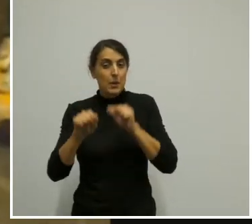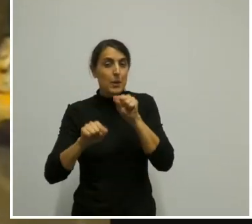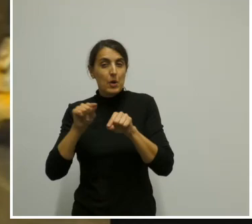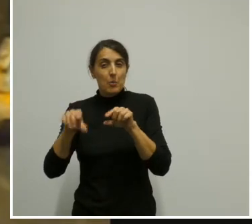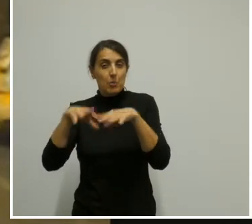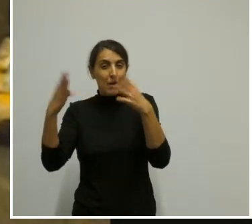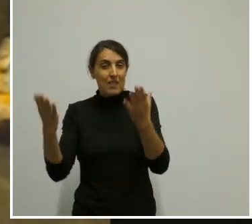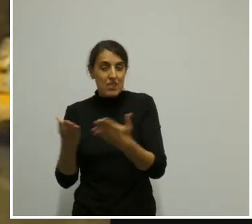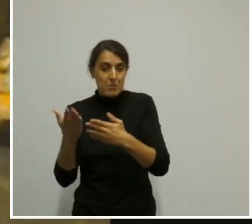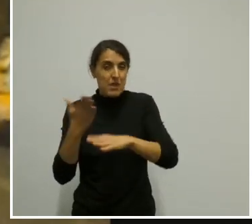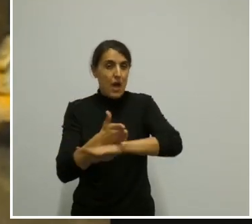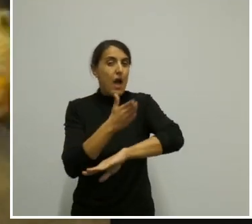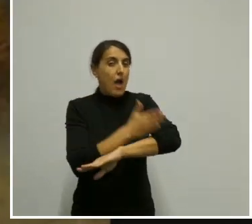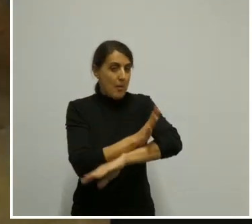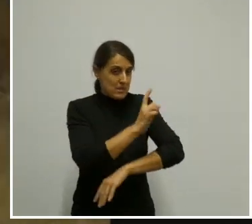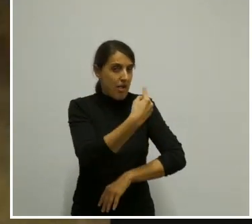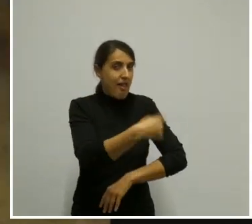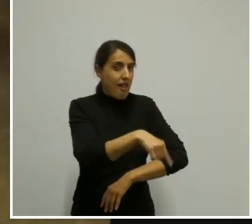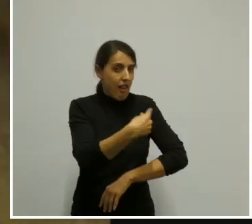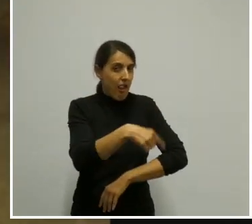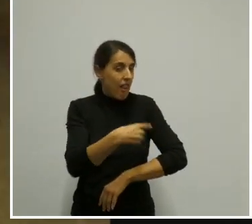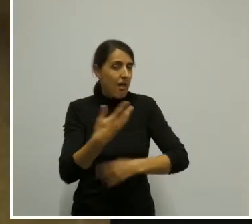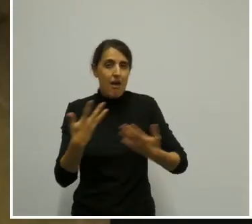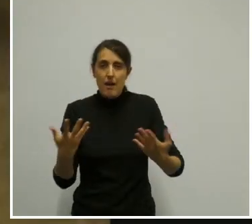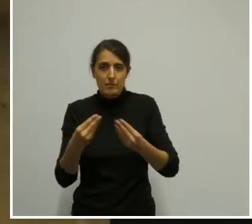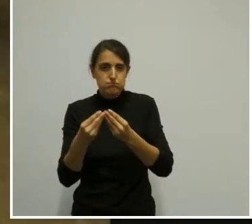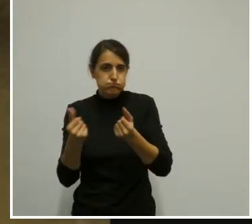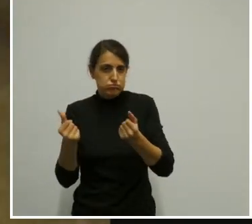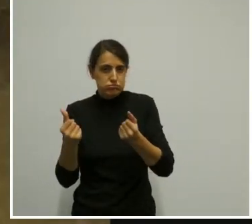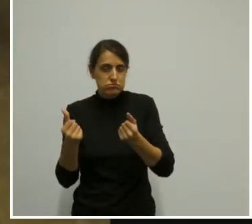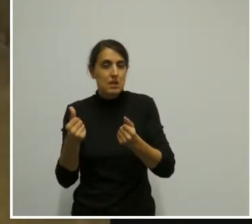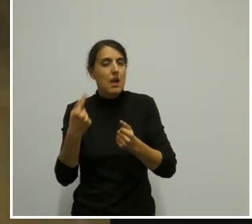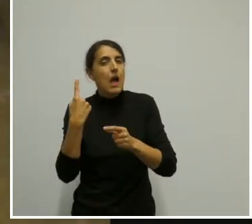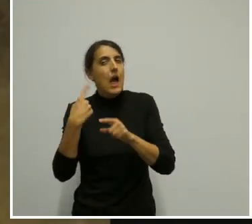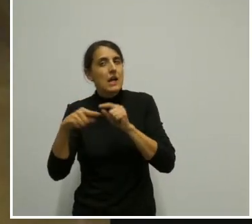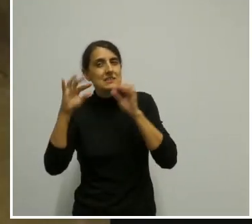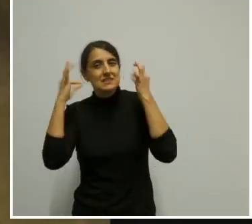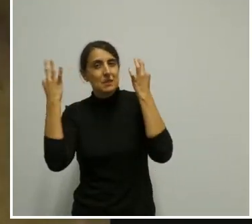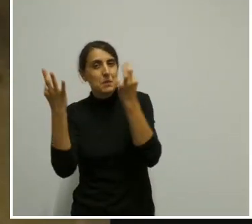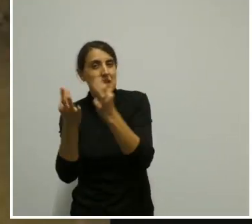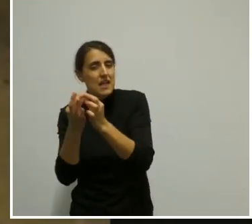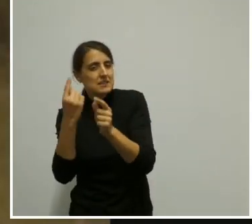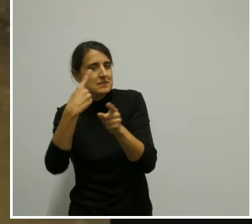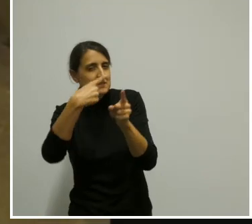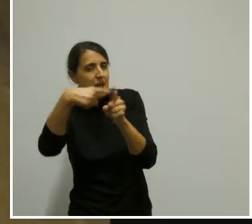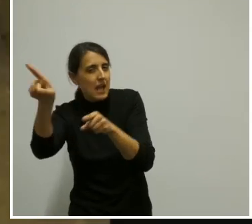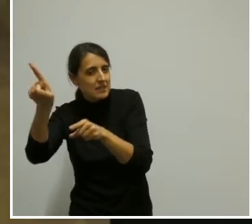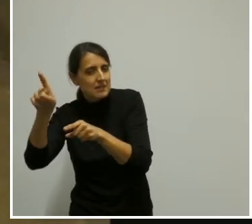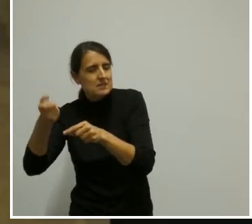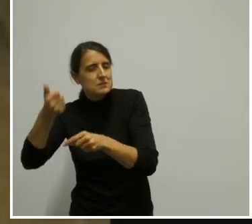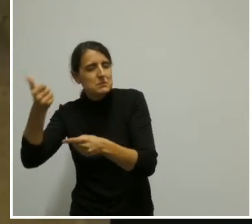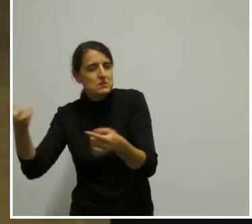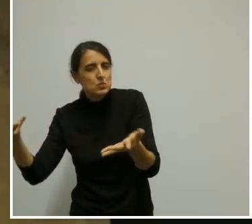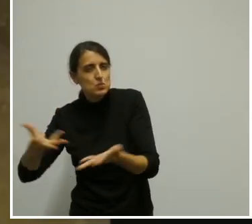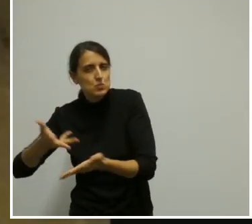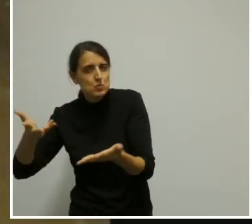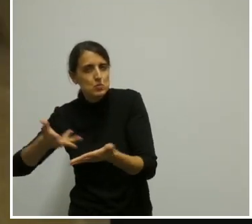que hi havia, però ara hi ha moltes coses. Hi ha altres seminaris que són com més urgents